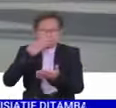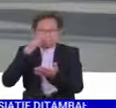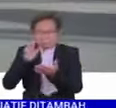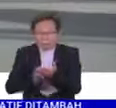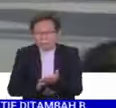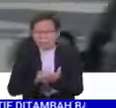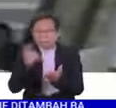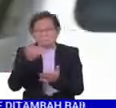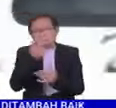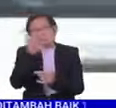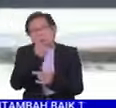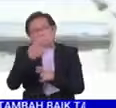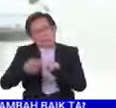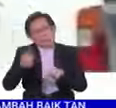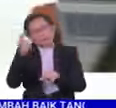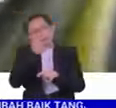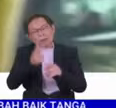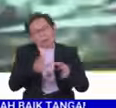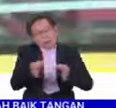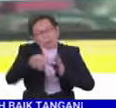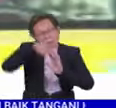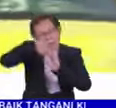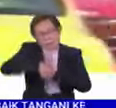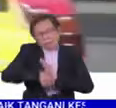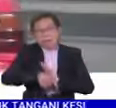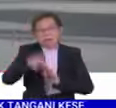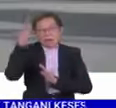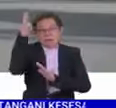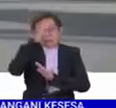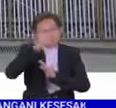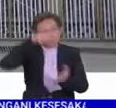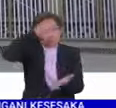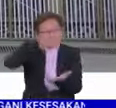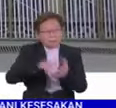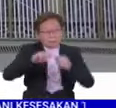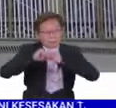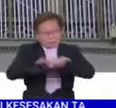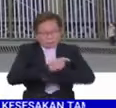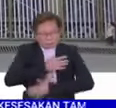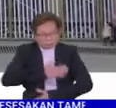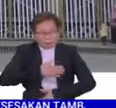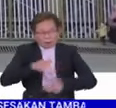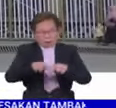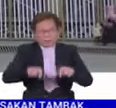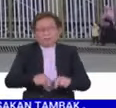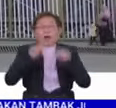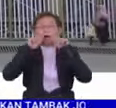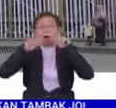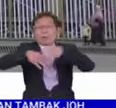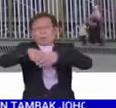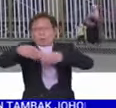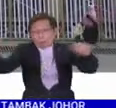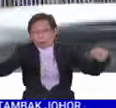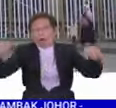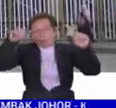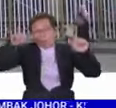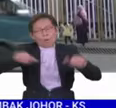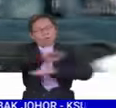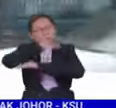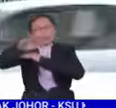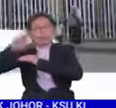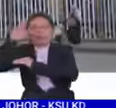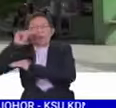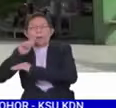butiran terperinci. Sebelum ini, kerajaan menetapkan taman hiburan termasuk kawasan awam terbuka boleh dimasuki semua